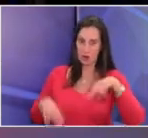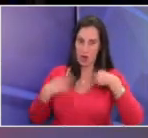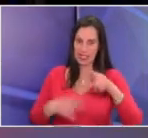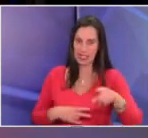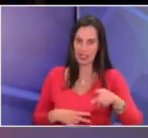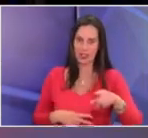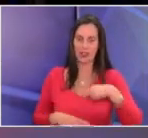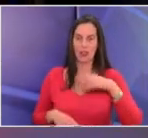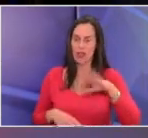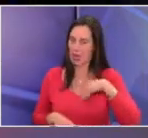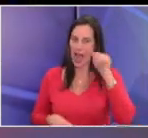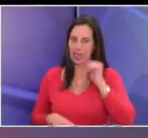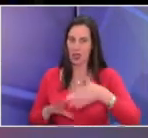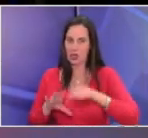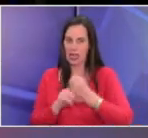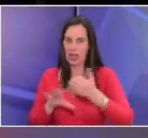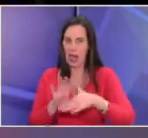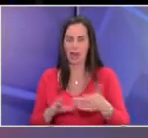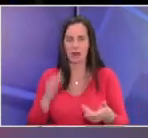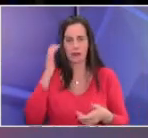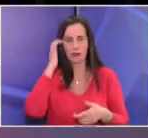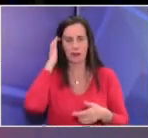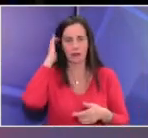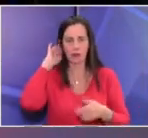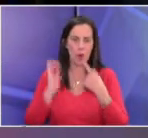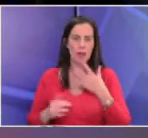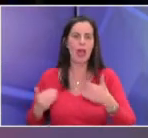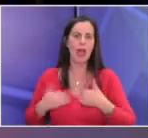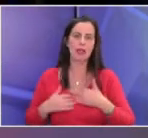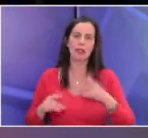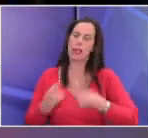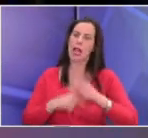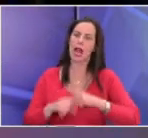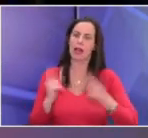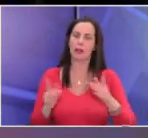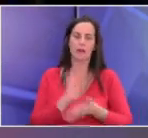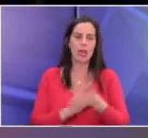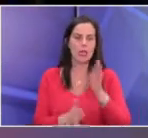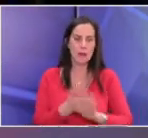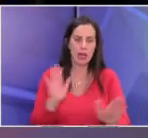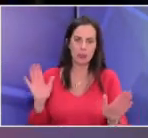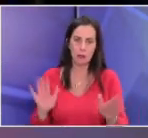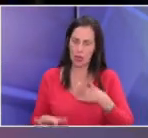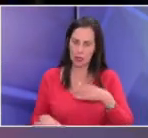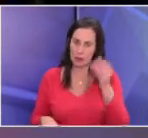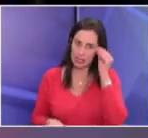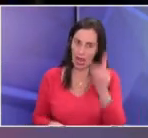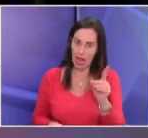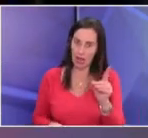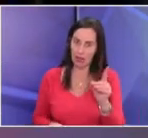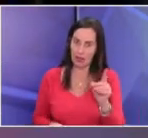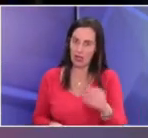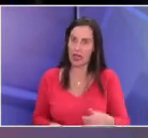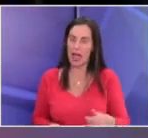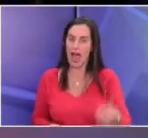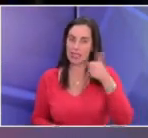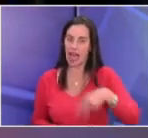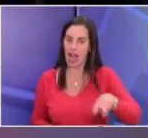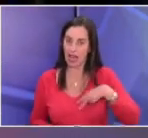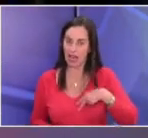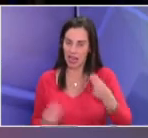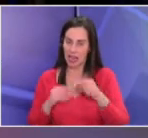להתחיל כשהבן אדם כבר יושב בכלא. זה גם הולך למה שעדי אמר. זאת אומרת, קחו ילדים... זהירות בדרכים מגיל 2. יפה. נגד אלימות. ותחנכו אותם